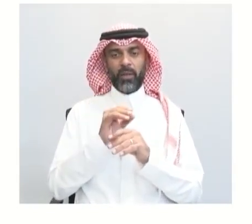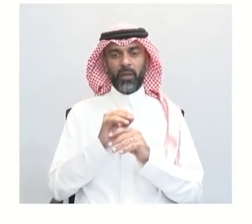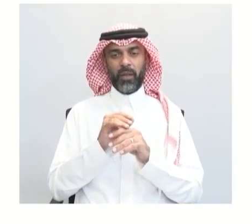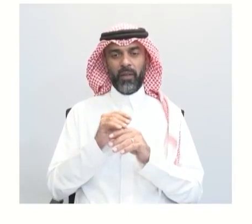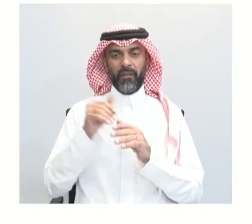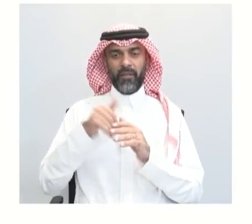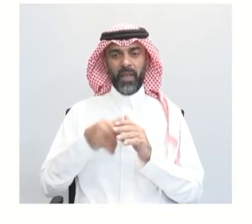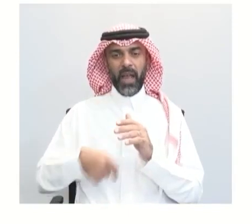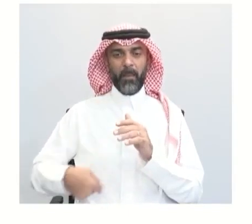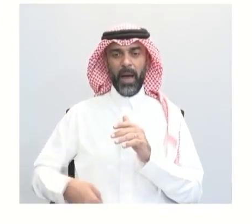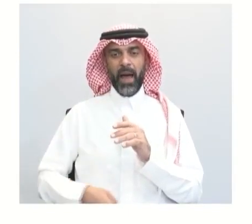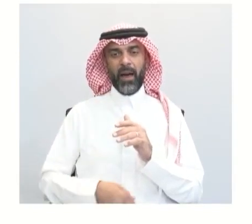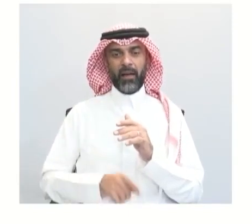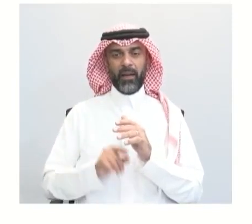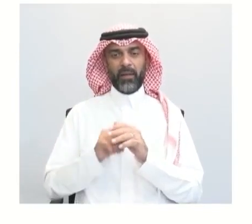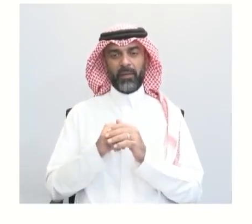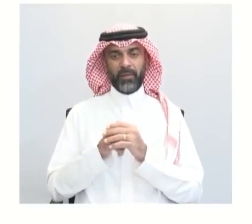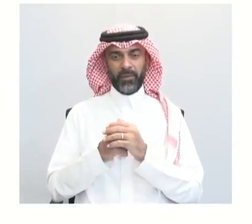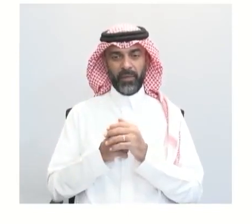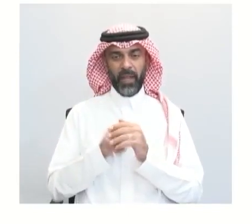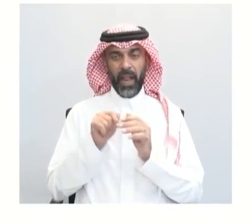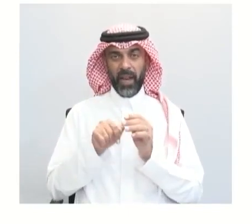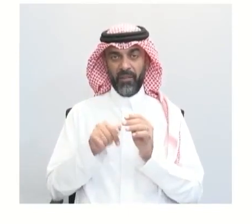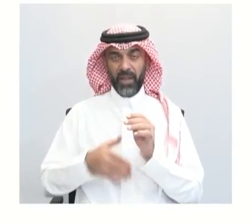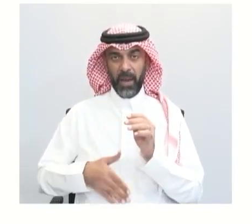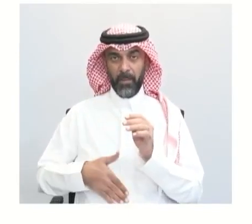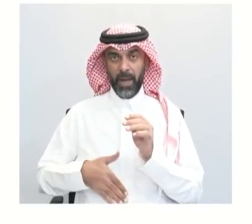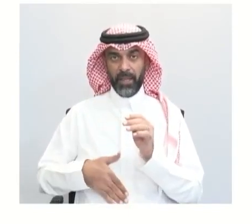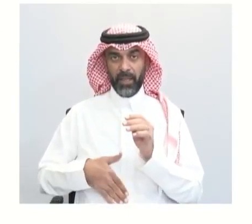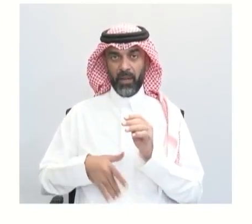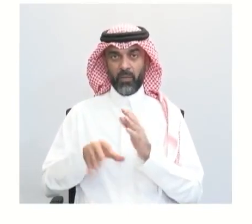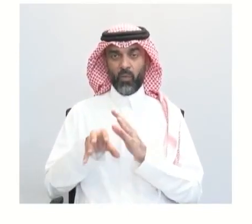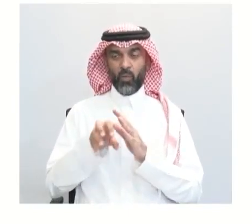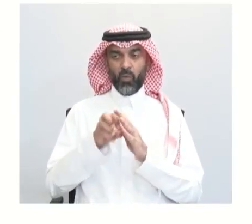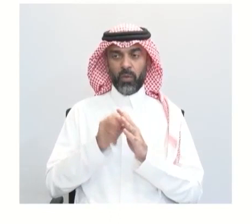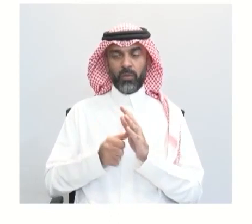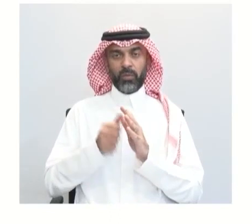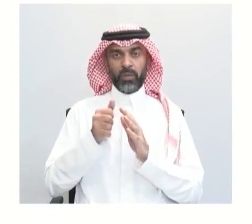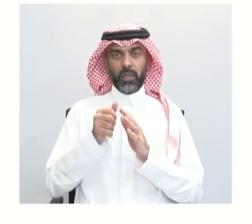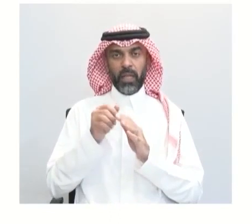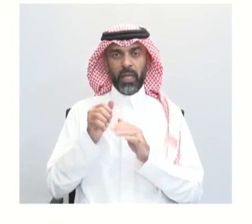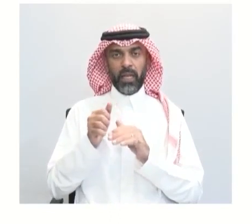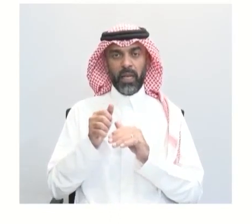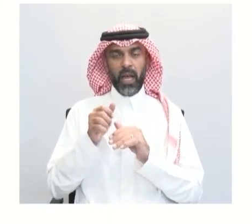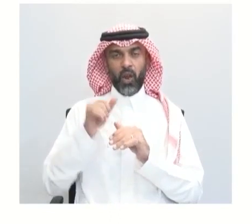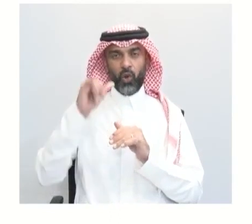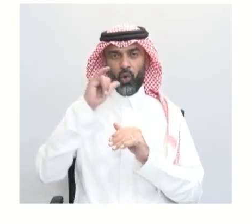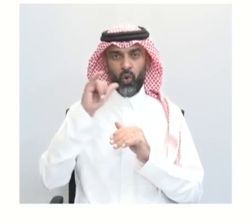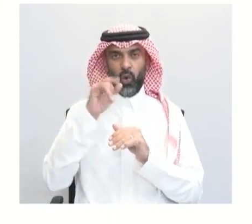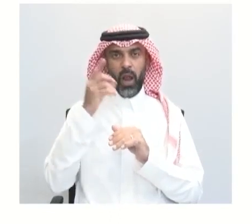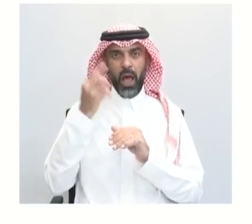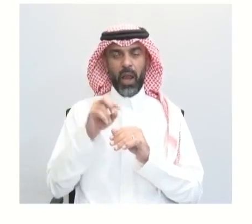في الامعاء الدقيقه ولكن هنا في المعده قد يتم امتصاص مركبات كالاسبرين والكحول